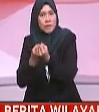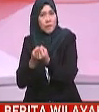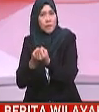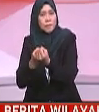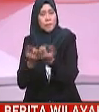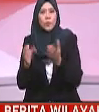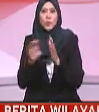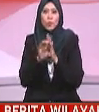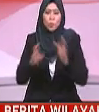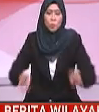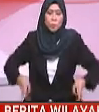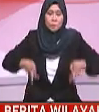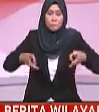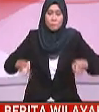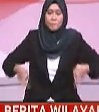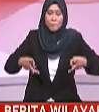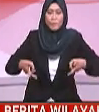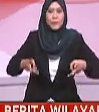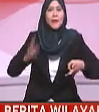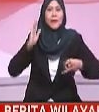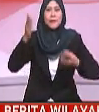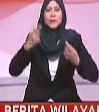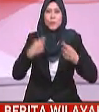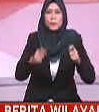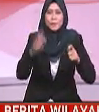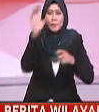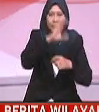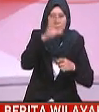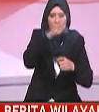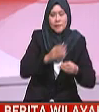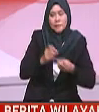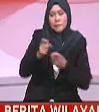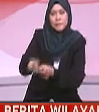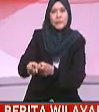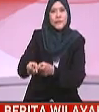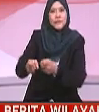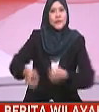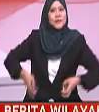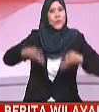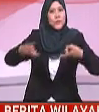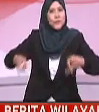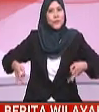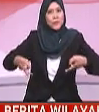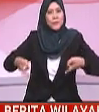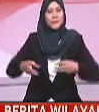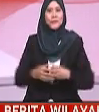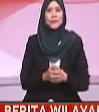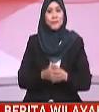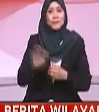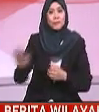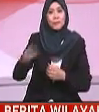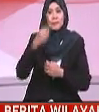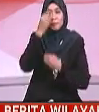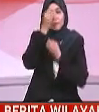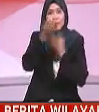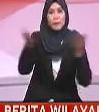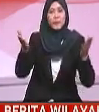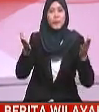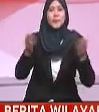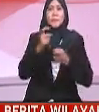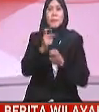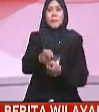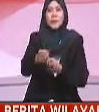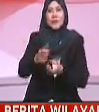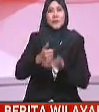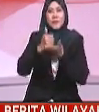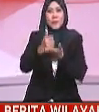contoh kursi roda, mungkin kita akan beri cuba ikhtiarkan untuk mendapatkan kursi roda berkenaan. Beliau menyatakan demikian selepas